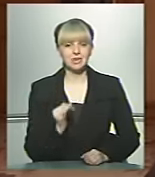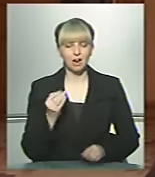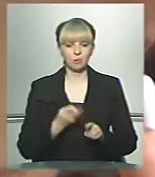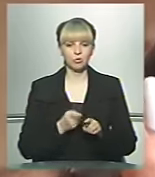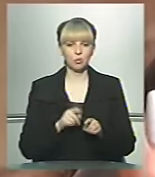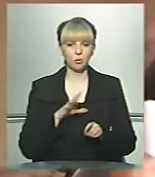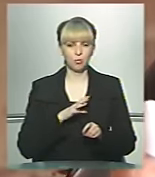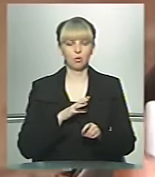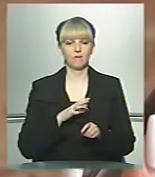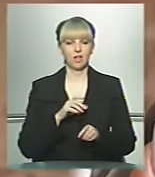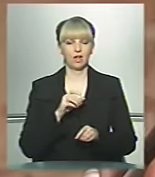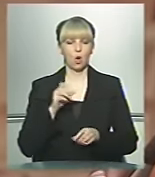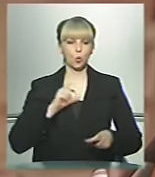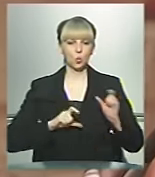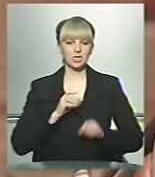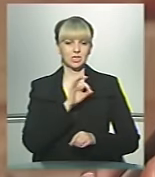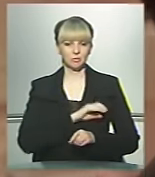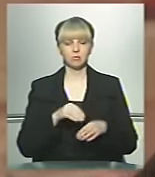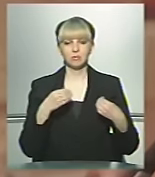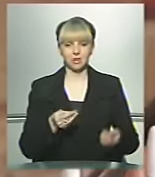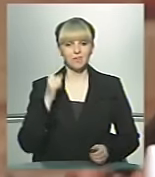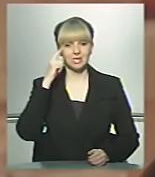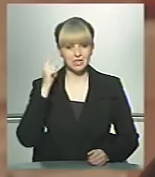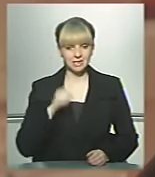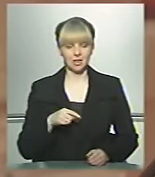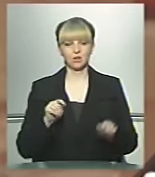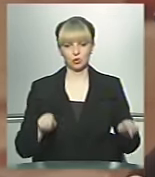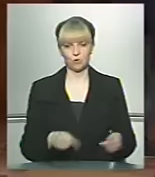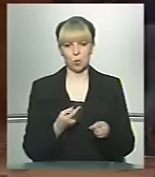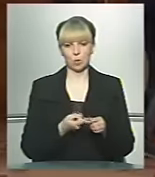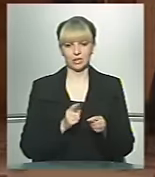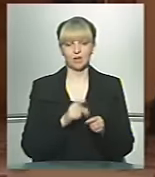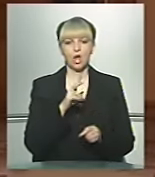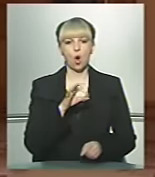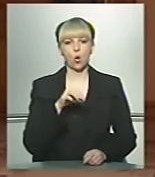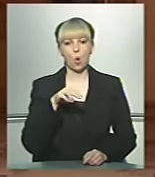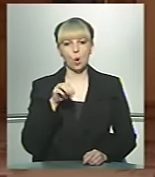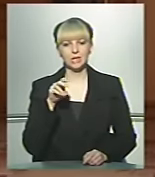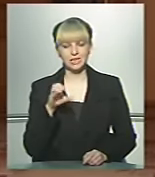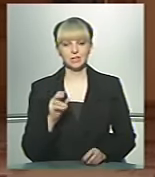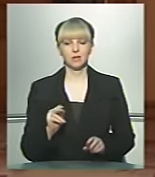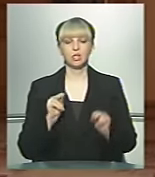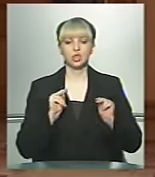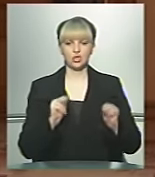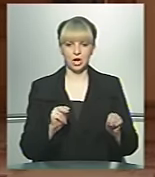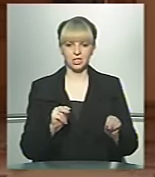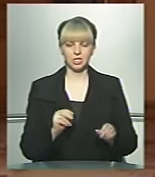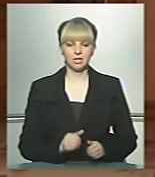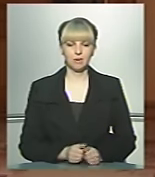були курси корисними, які би давали реально знання, створення таких собі кодексів чесності, кодексів